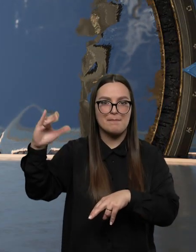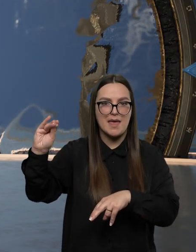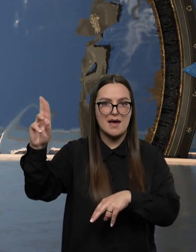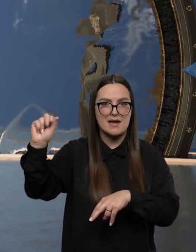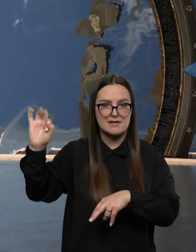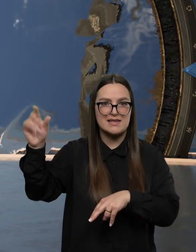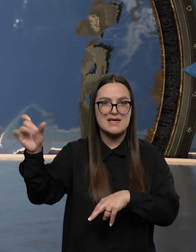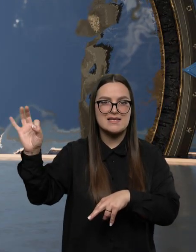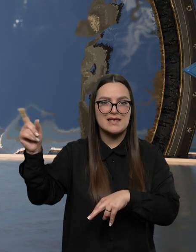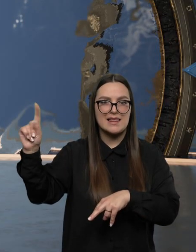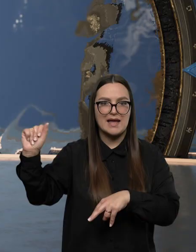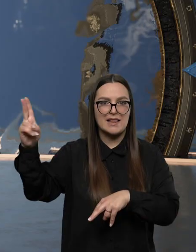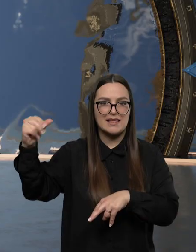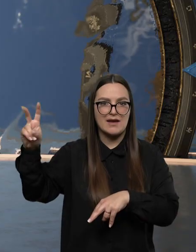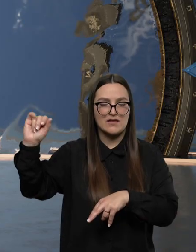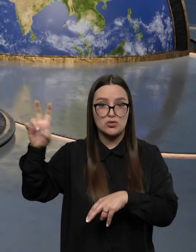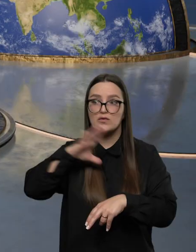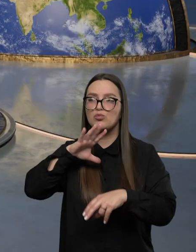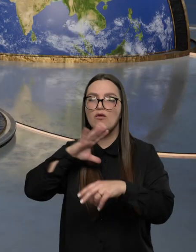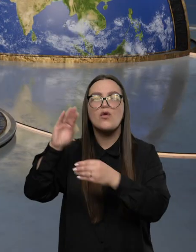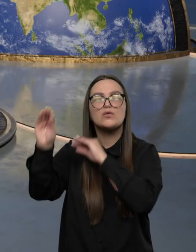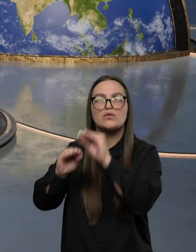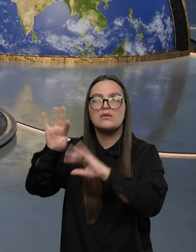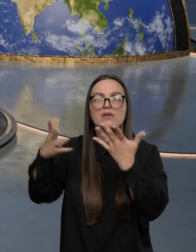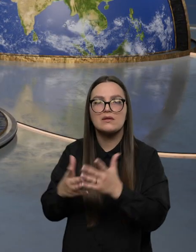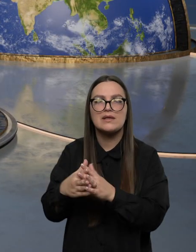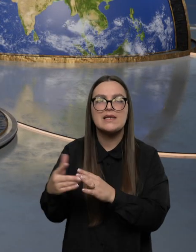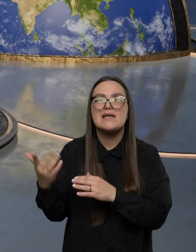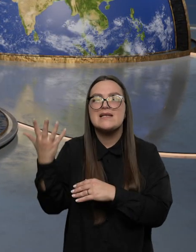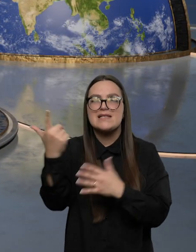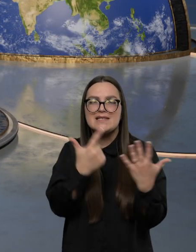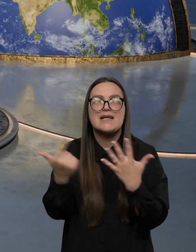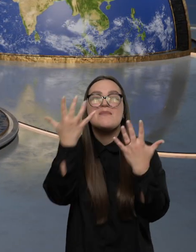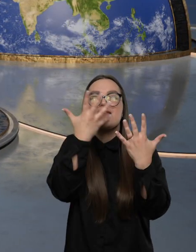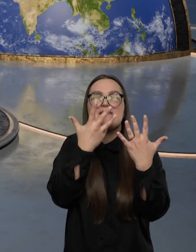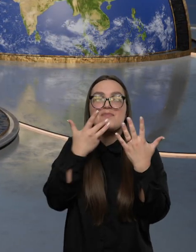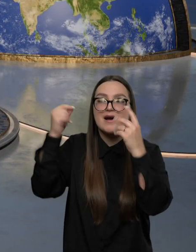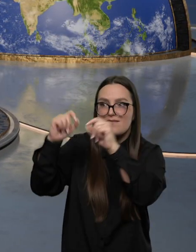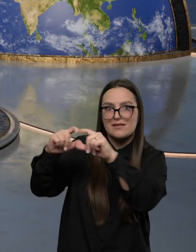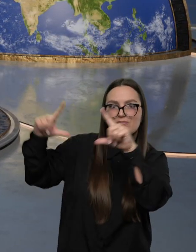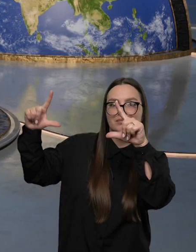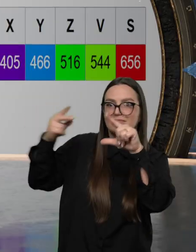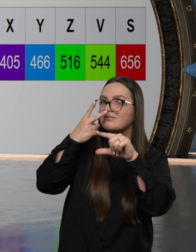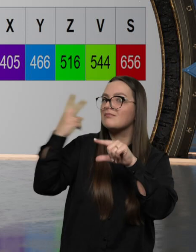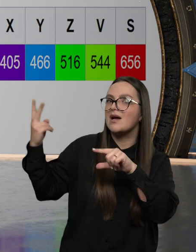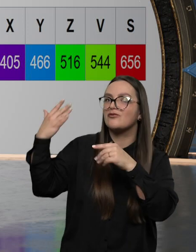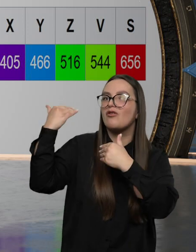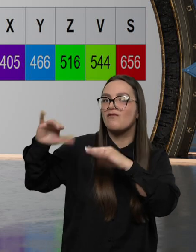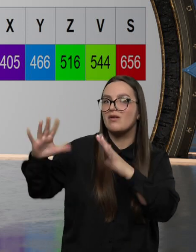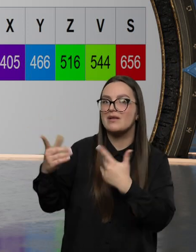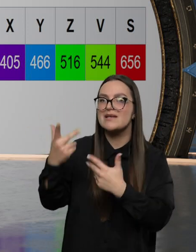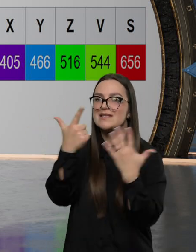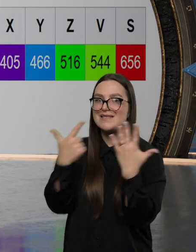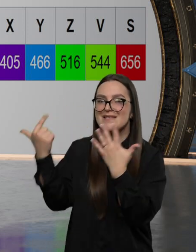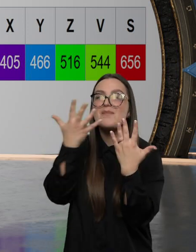Zdanavičiumi sukūrė, aš jau dabar tikslinu, 7-spalvę. Tai ją gal bus galima parodyti žiūrovam,